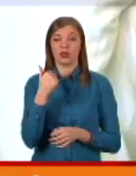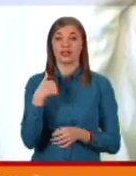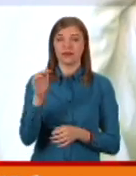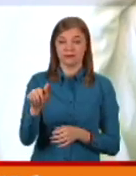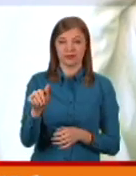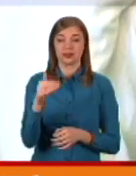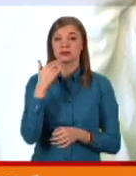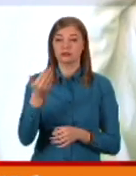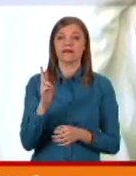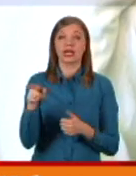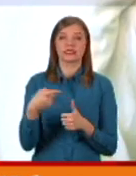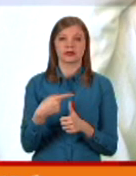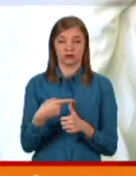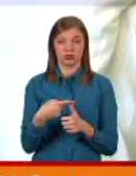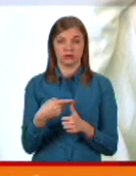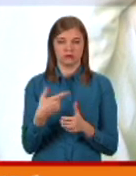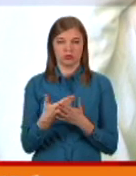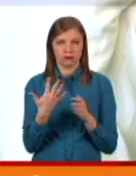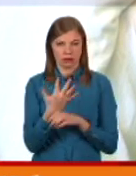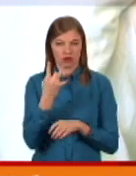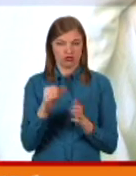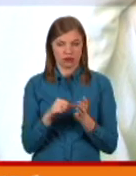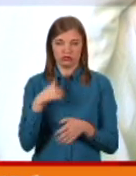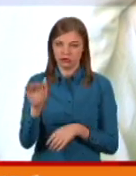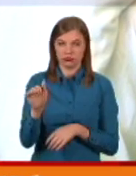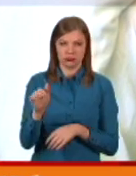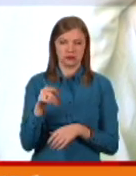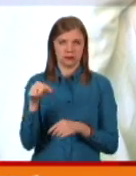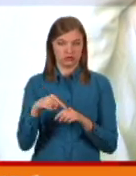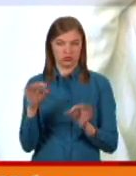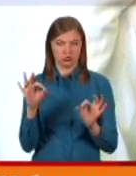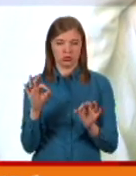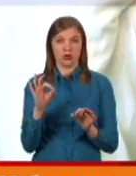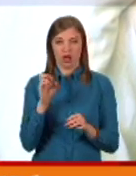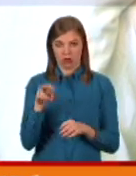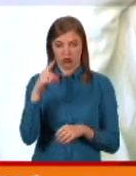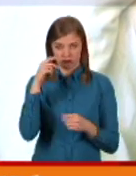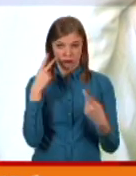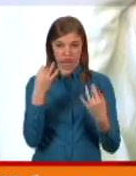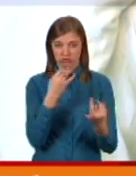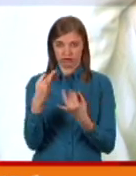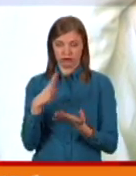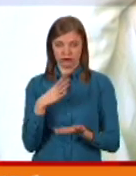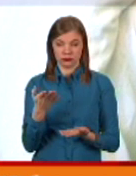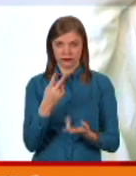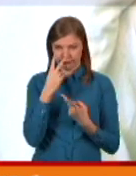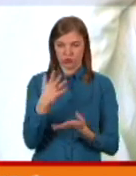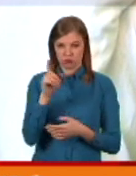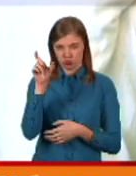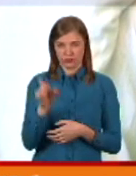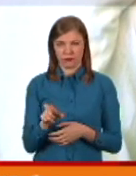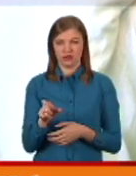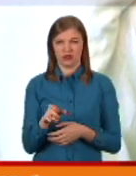погукав, спитав, як його звуть, разів 5-6, він на мене не реагував, хоча був у свідомості. Ну, воно було видно, що